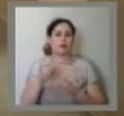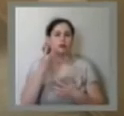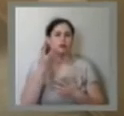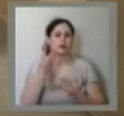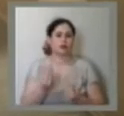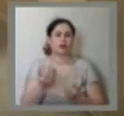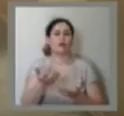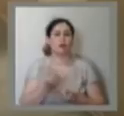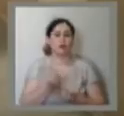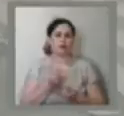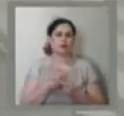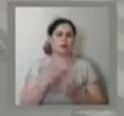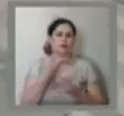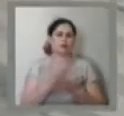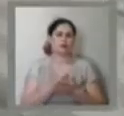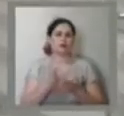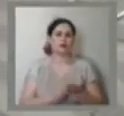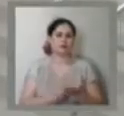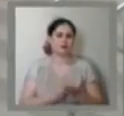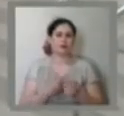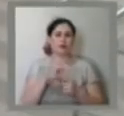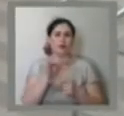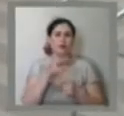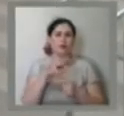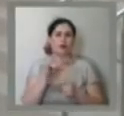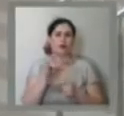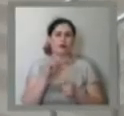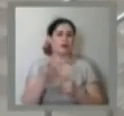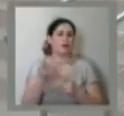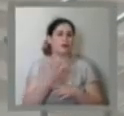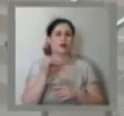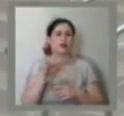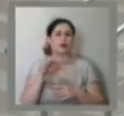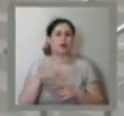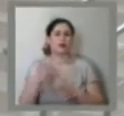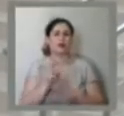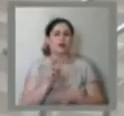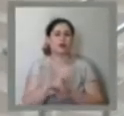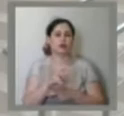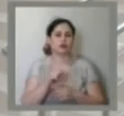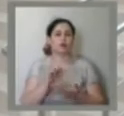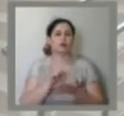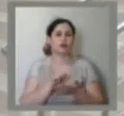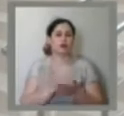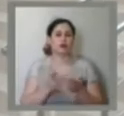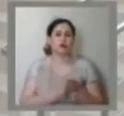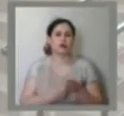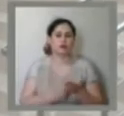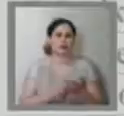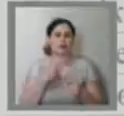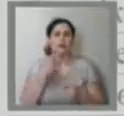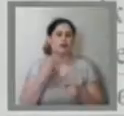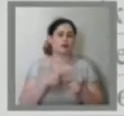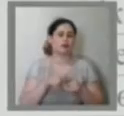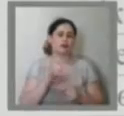отримати свій зошит. Павло Лаврик – перший абітурієнт, який прийшов з задрукованим зошитом. Говорить, розчарувався,